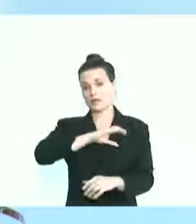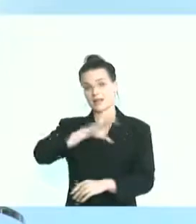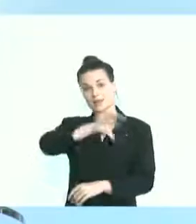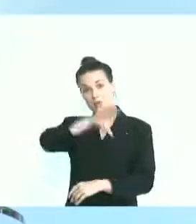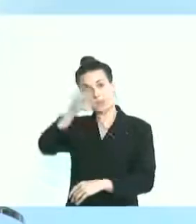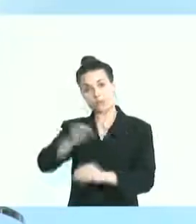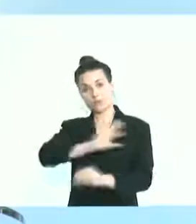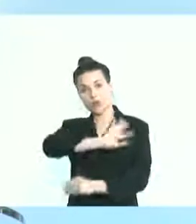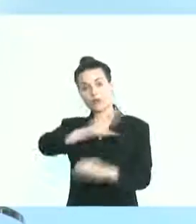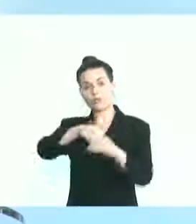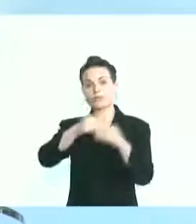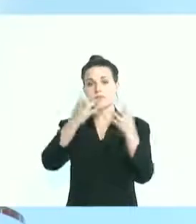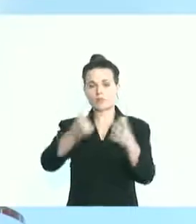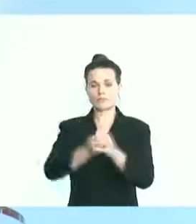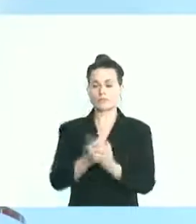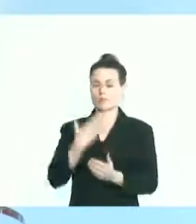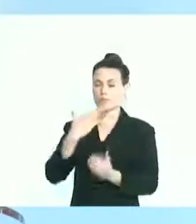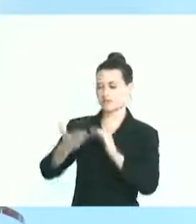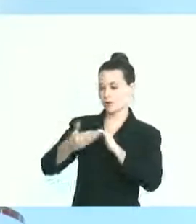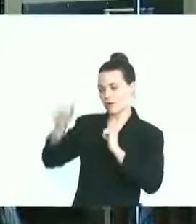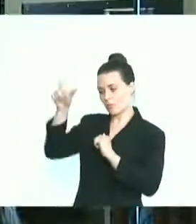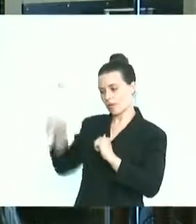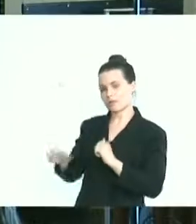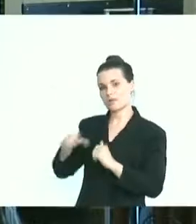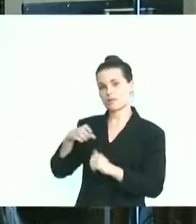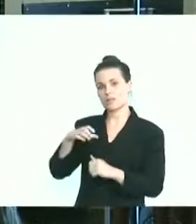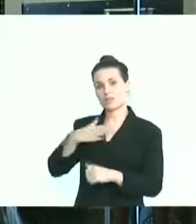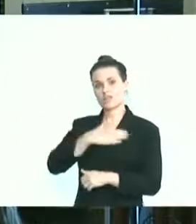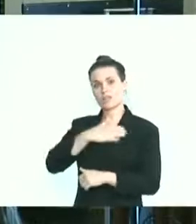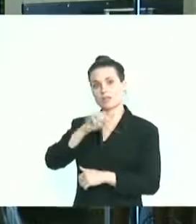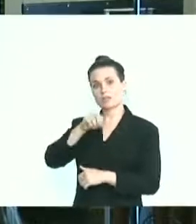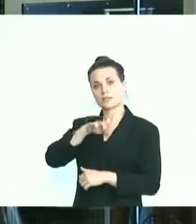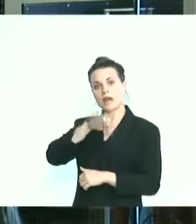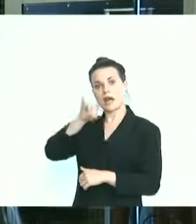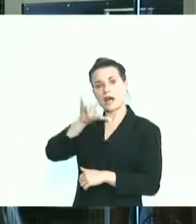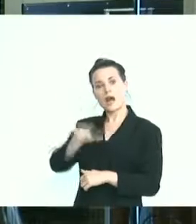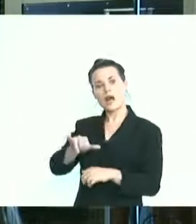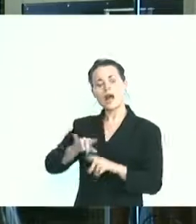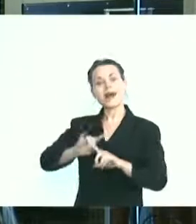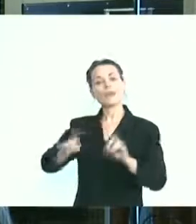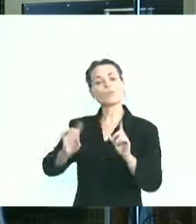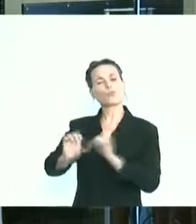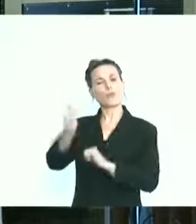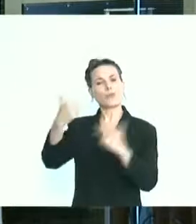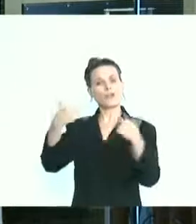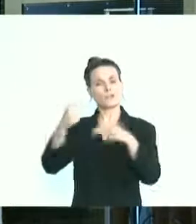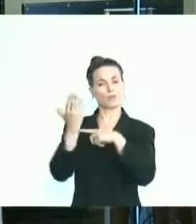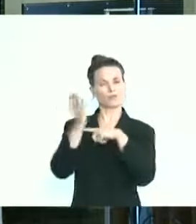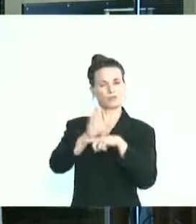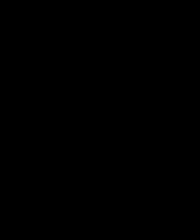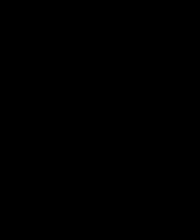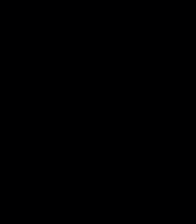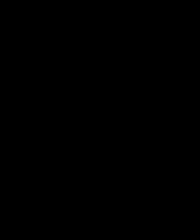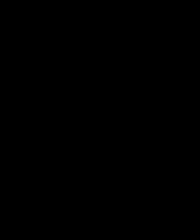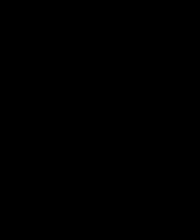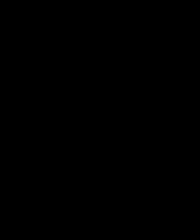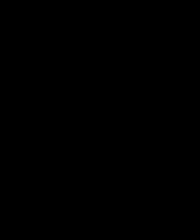remercie et je te laisse la parole, chère Sarah. Ah non, peut-être pas. Il y a d'abord une vidéo. Bon.